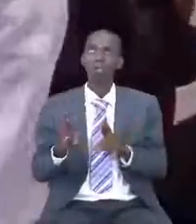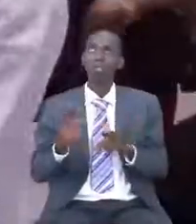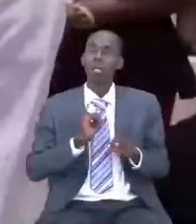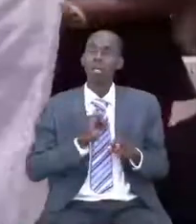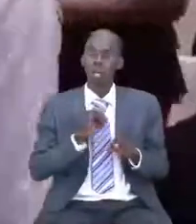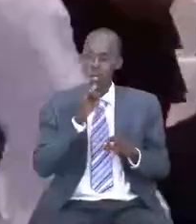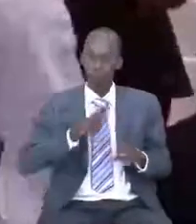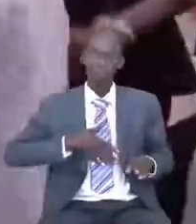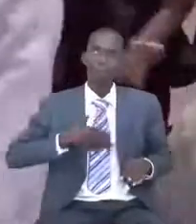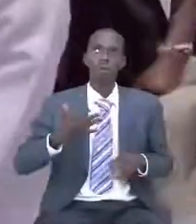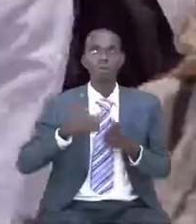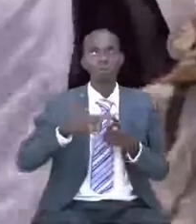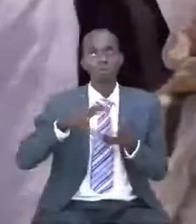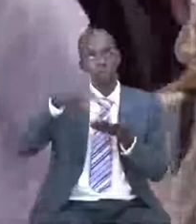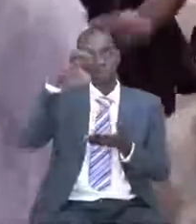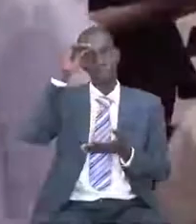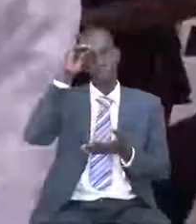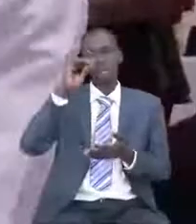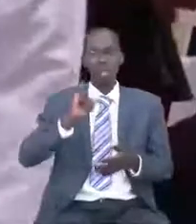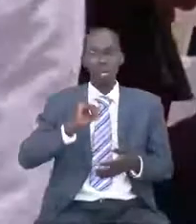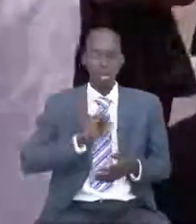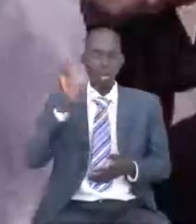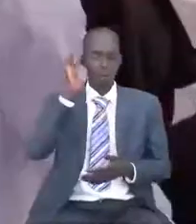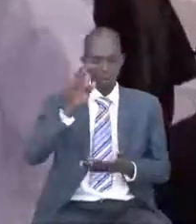Je suis prêt, disposé à apprendre.